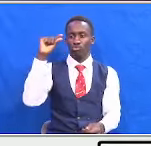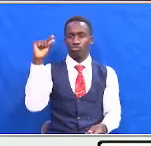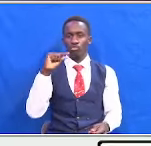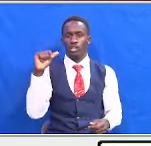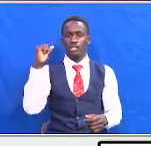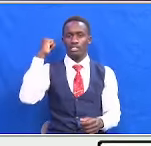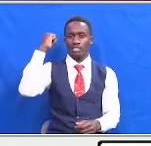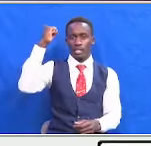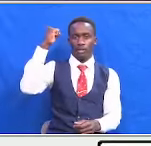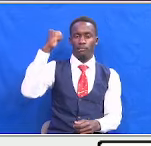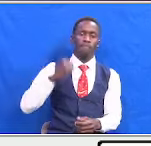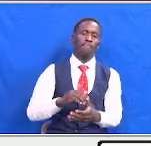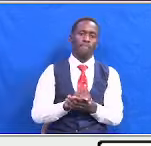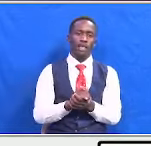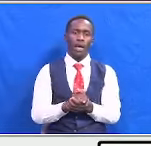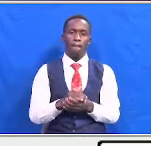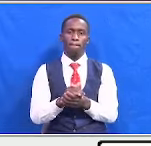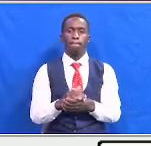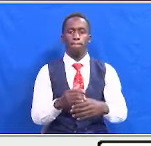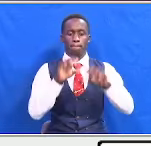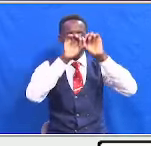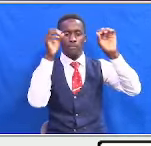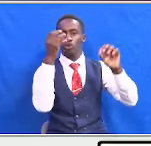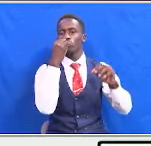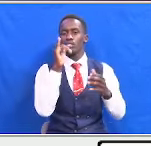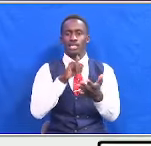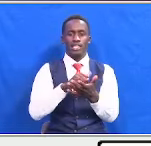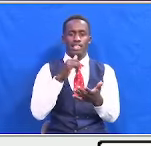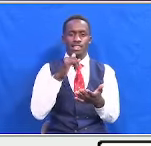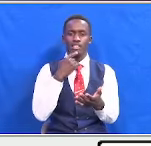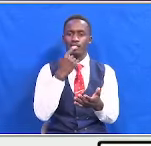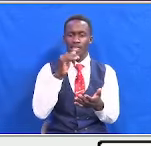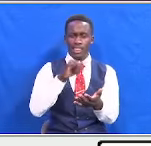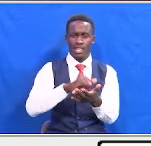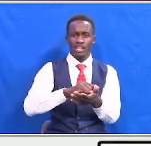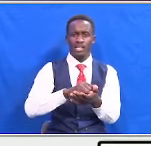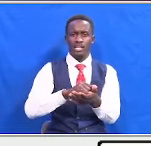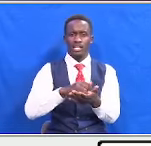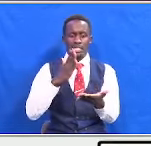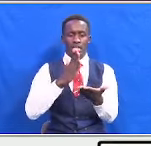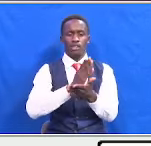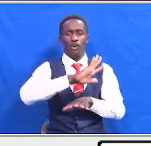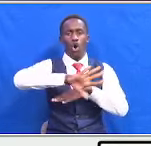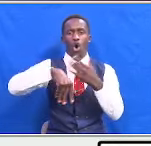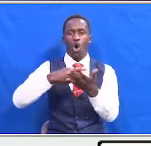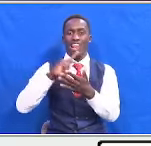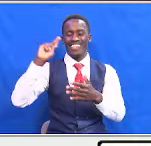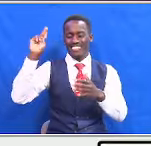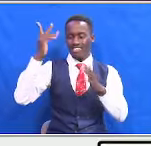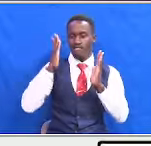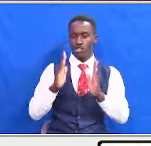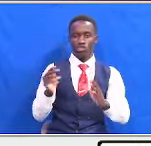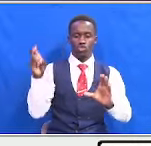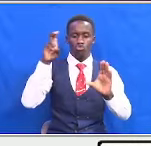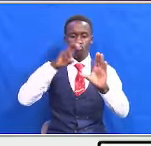cha Gen Z. Aidha, Rais Ruto amesisitiza kuwa ni haki ya kila Mkenya kushiriki katika maandamano